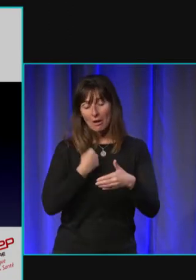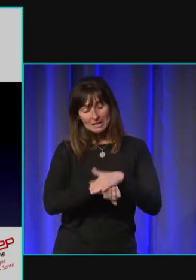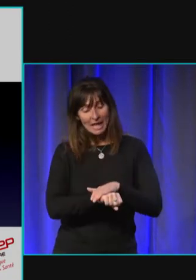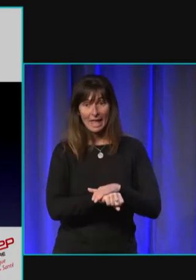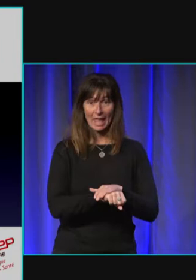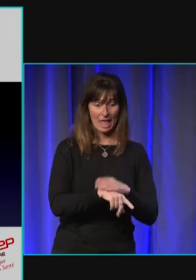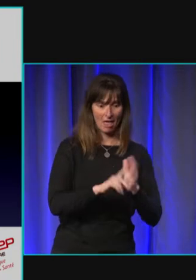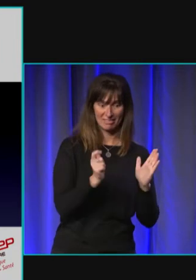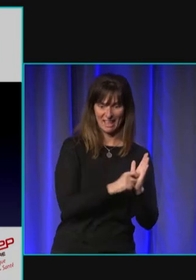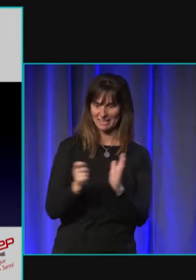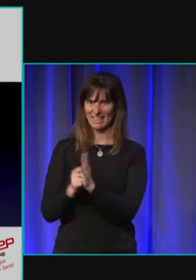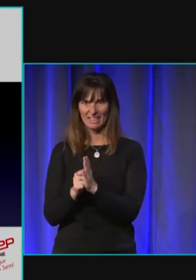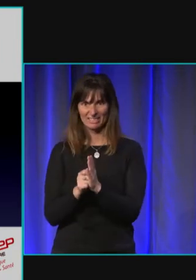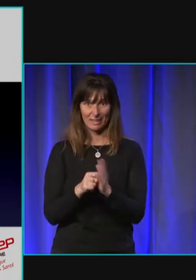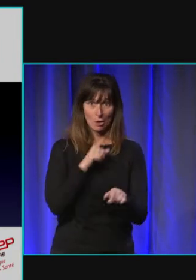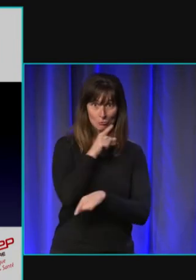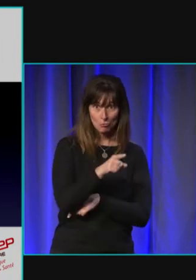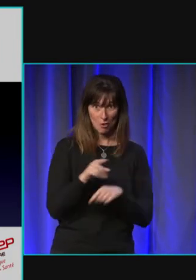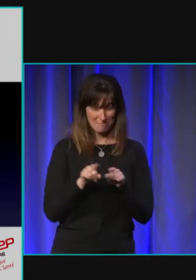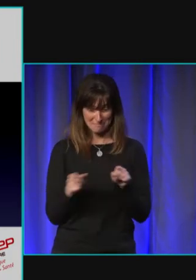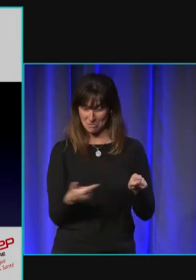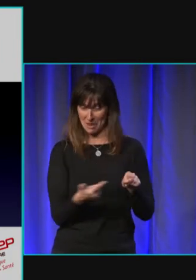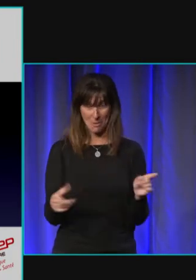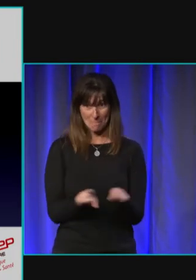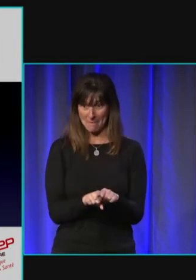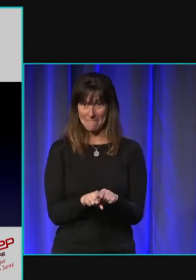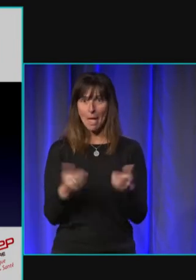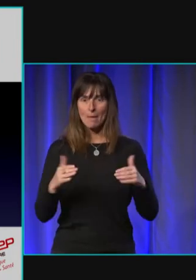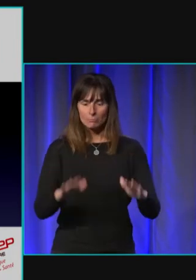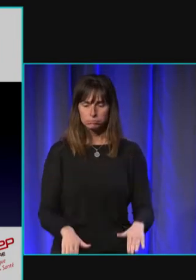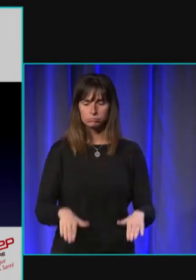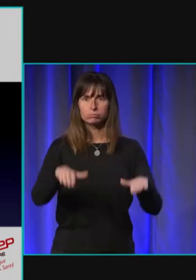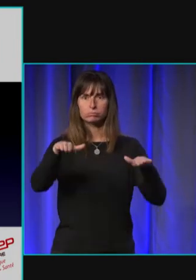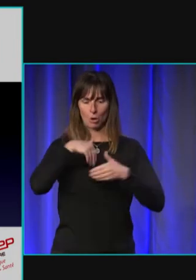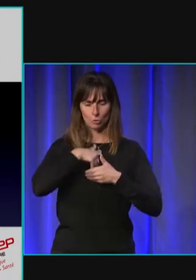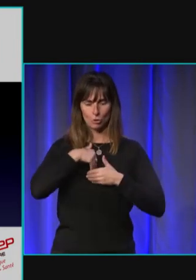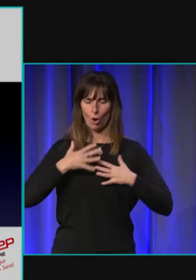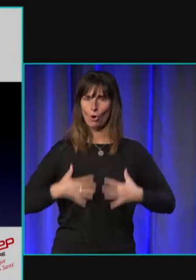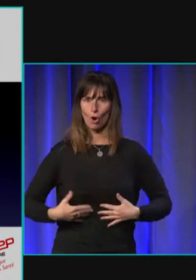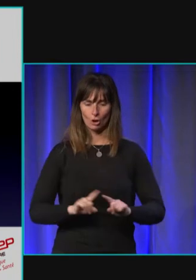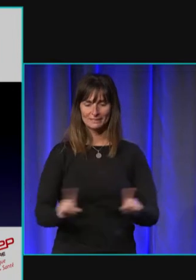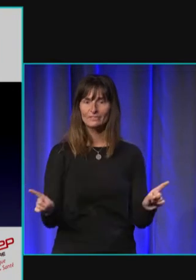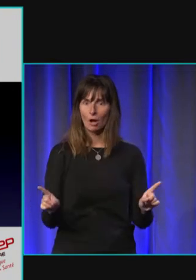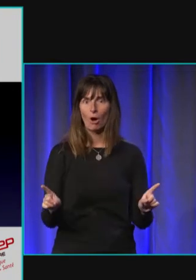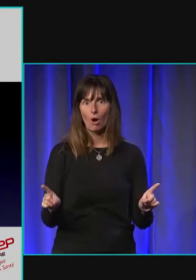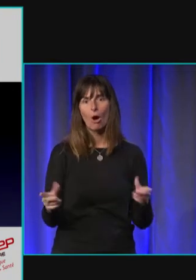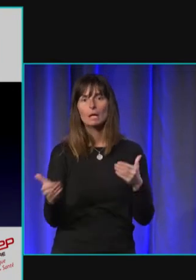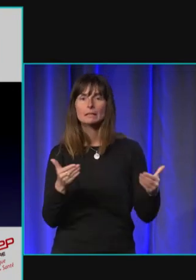même année ou le même jour, qui ont la même date de naissance, mais qui ont une maturation biologique qui peut différer de 4 à 5